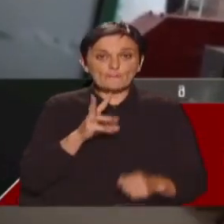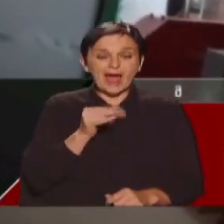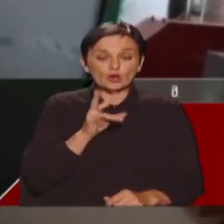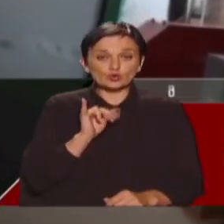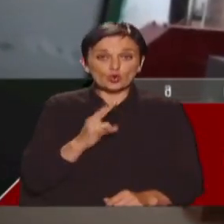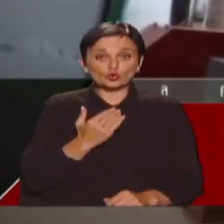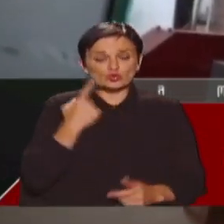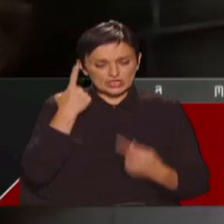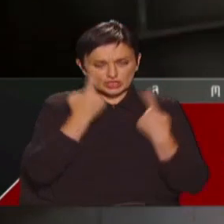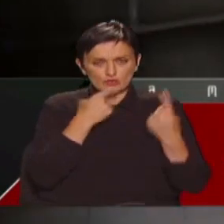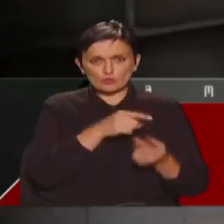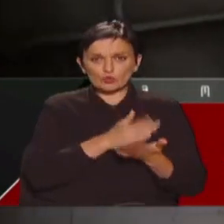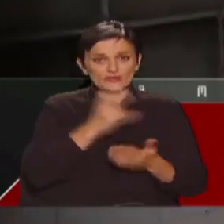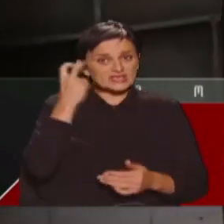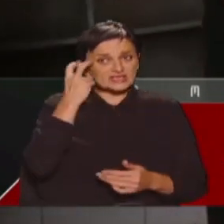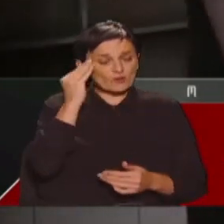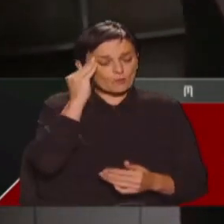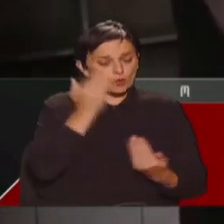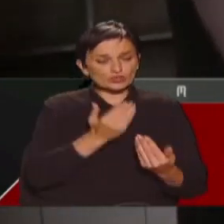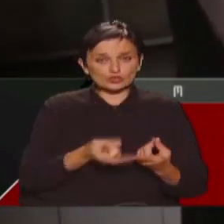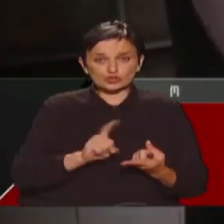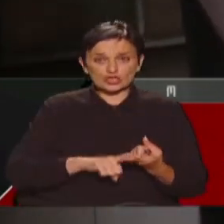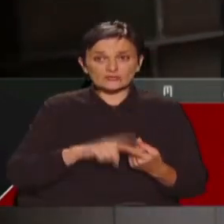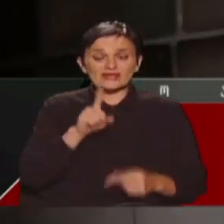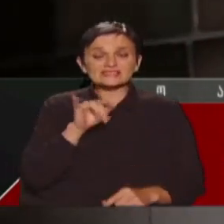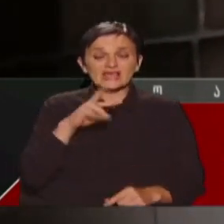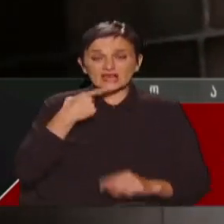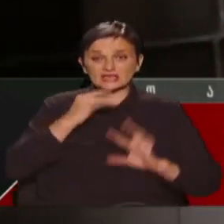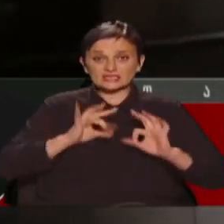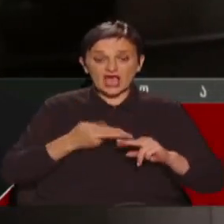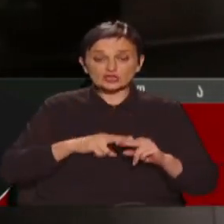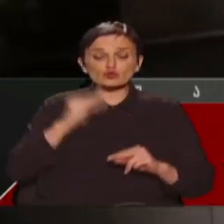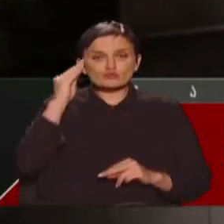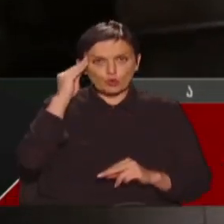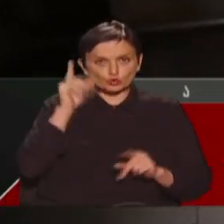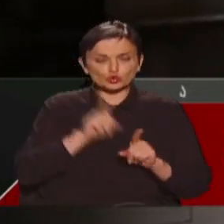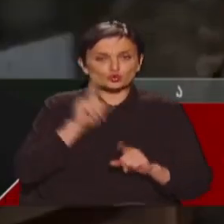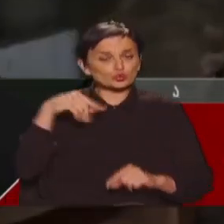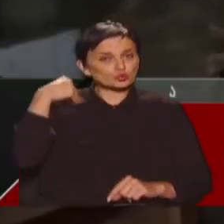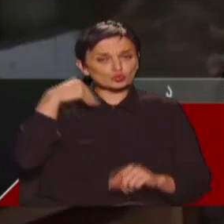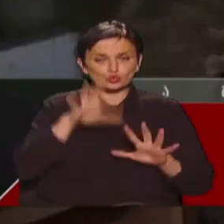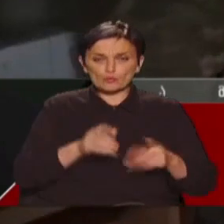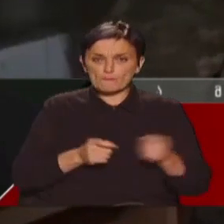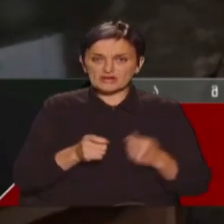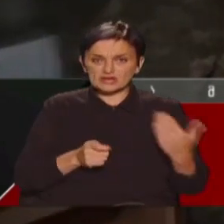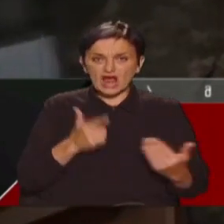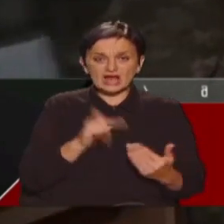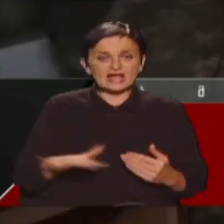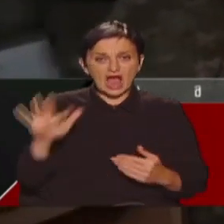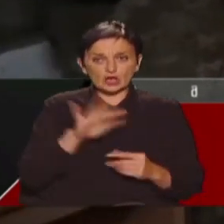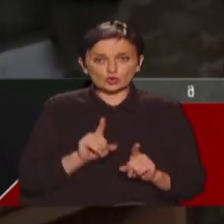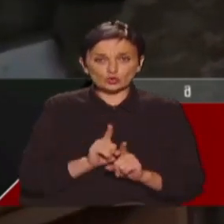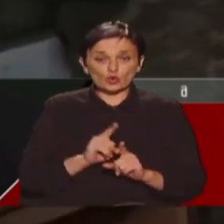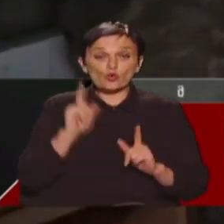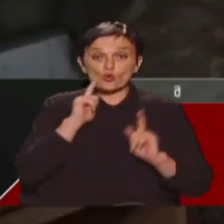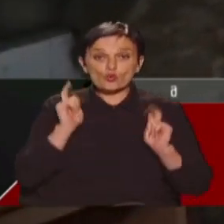Macrons romelits informirebulia Kievis pozitsiis shesakheb. Zelenskis ganskhadebit es pozitsia tsnobilia aseve Turketis prezidentisa da gaerostvisats